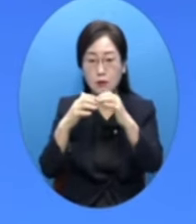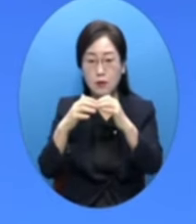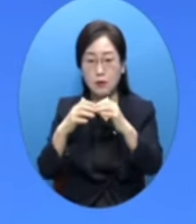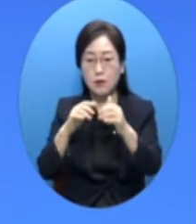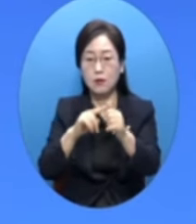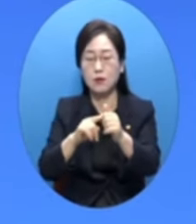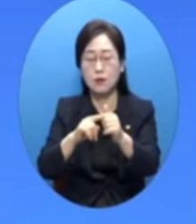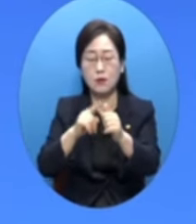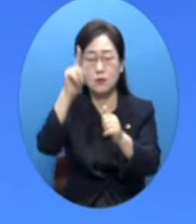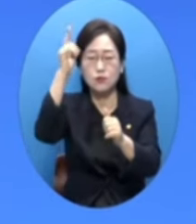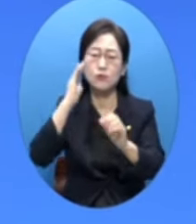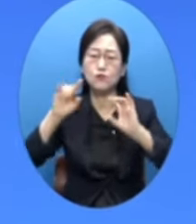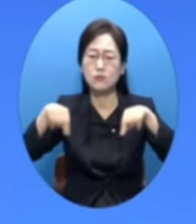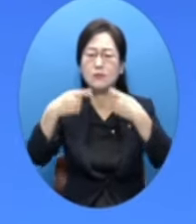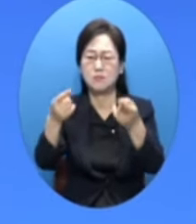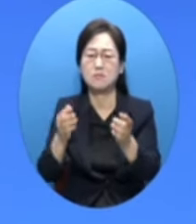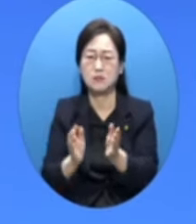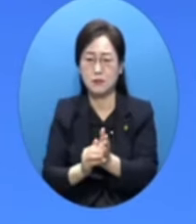총격하셨습니다.